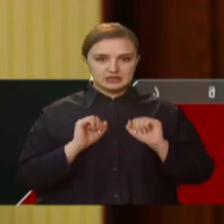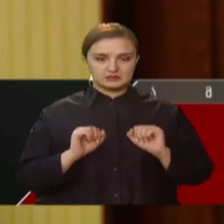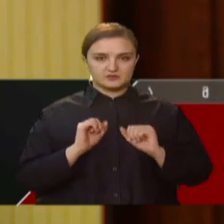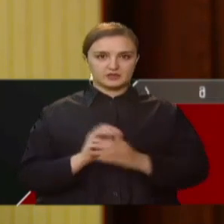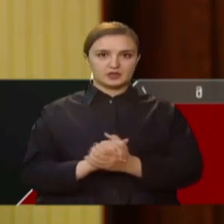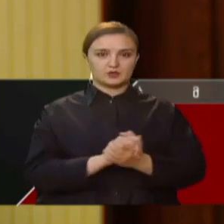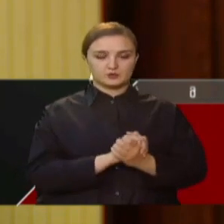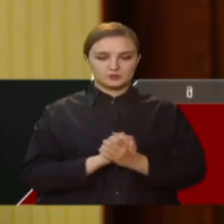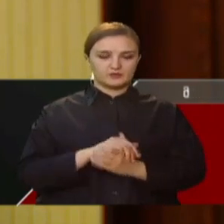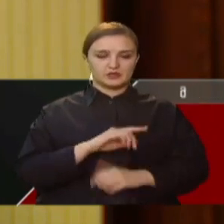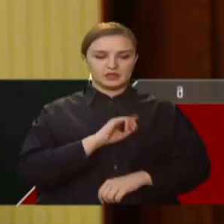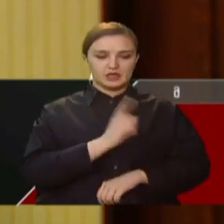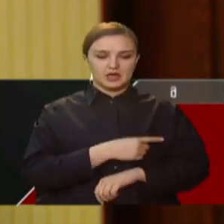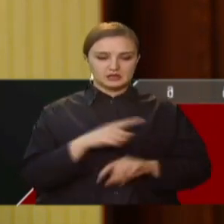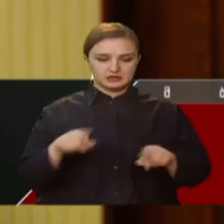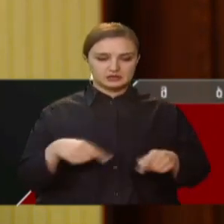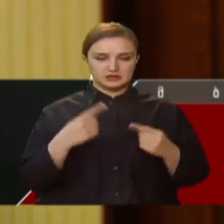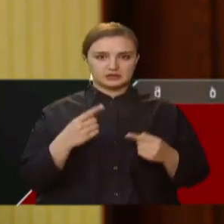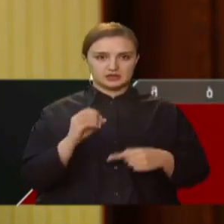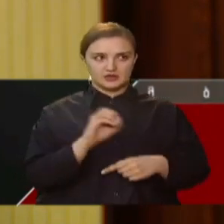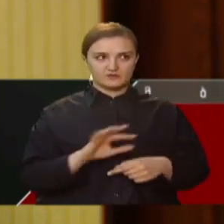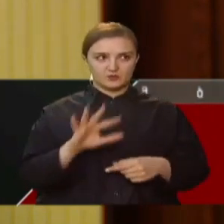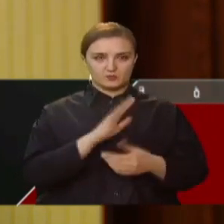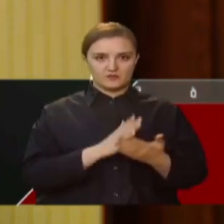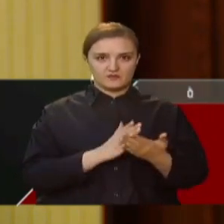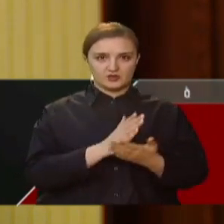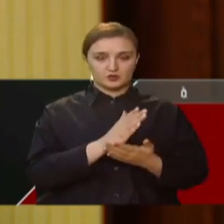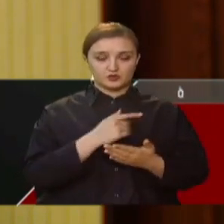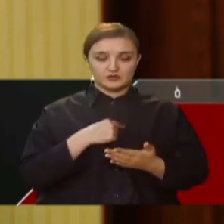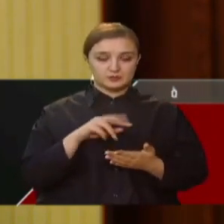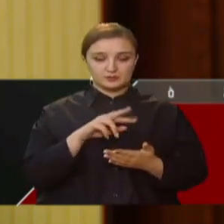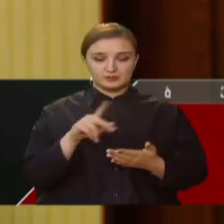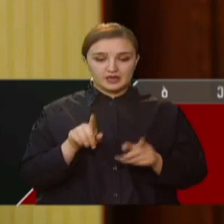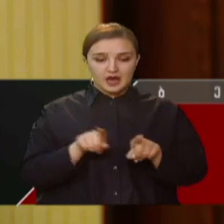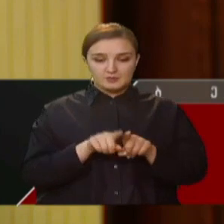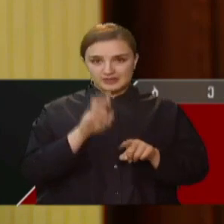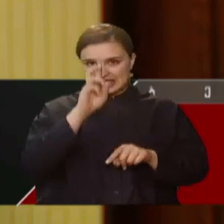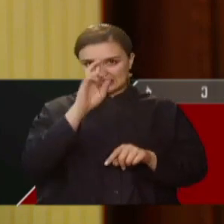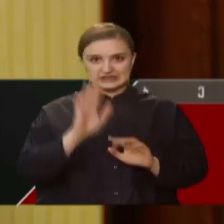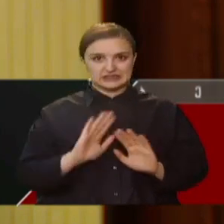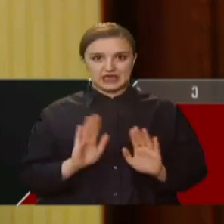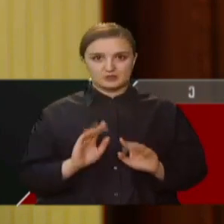ertobit. Gazeli ertat asaluri vektori. Ce-n rom asi arasaham tripeobrivat.